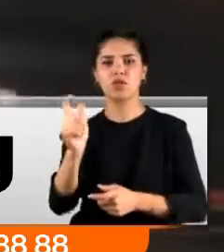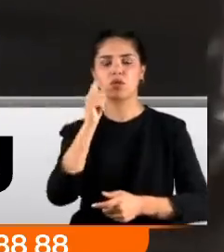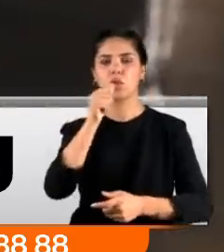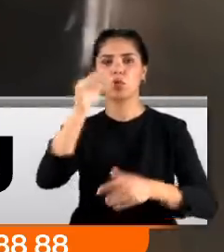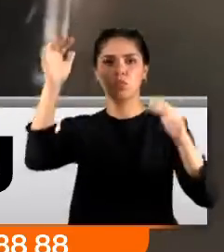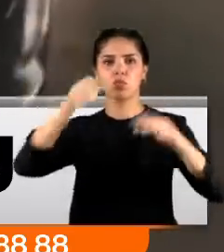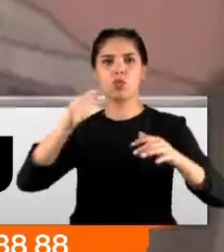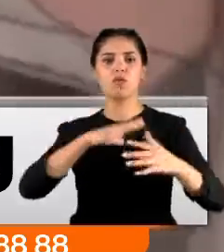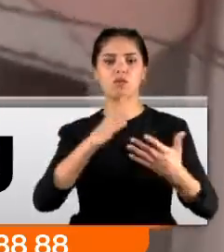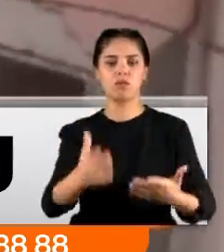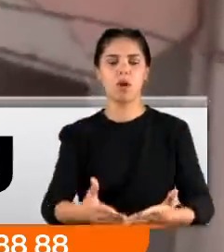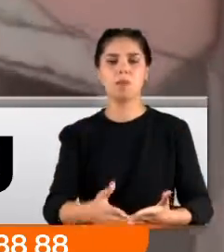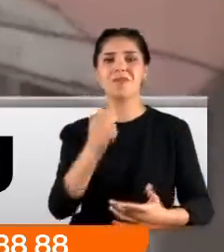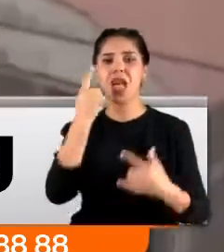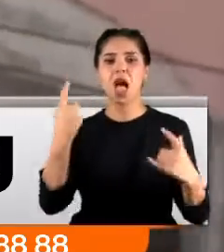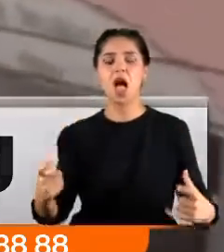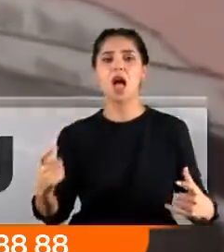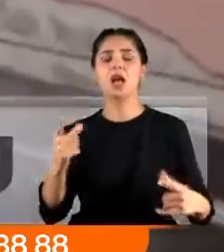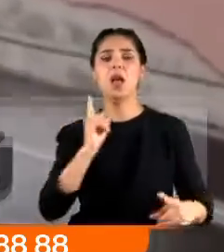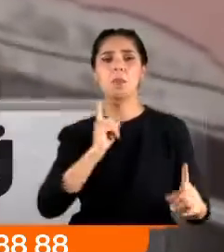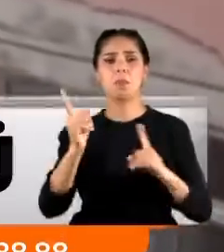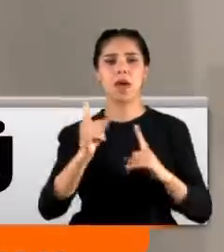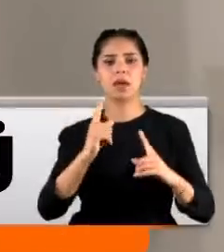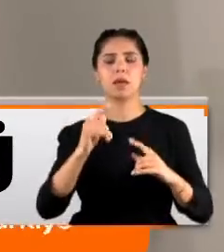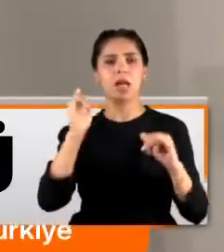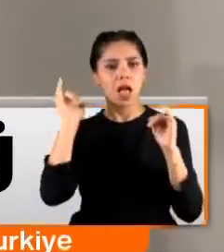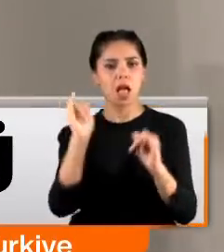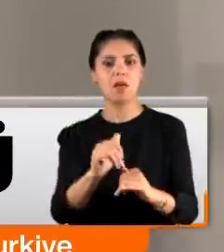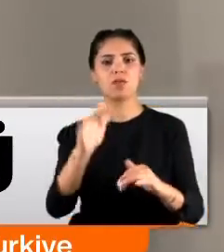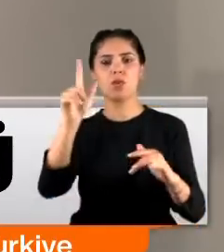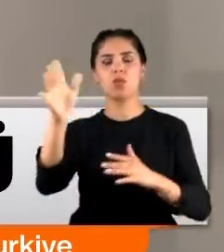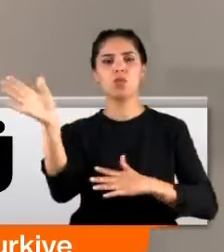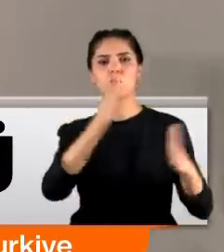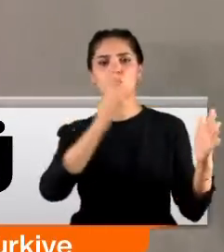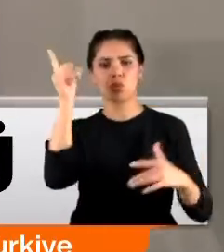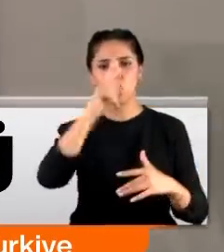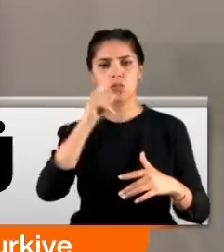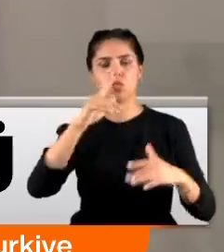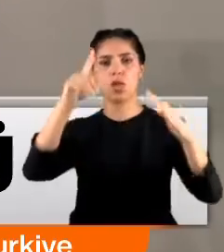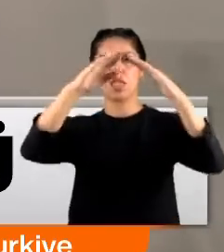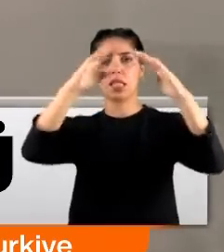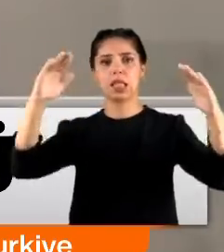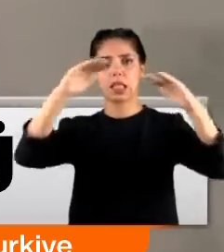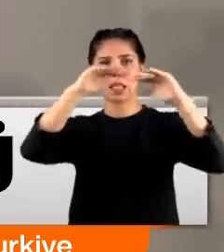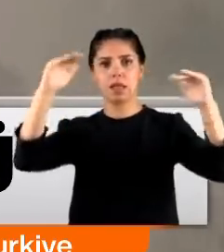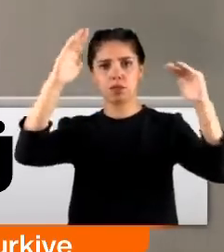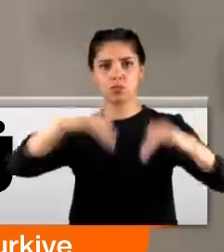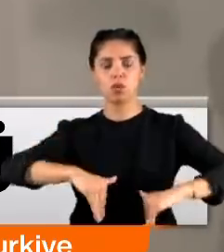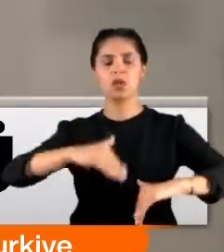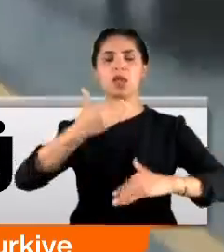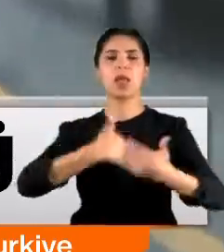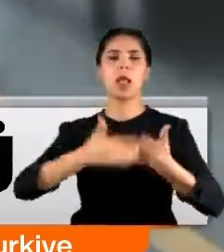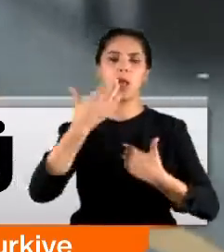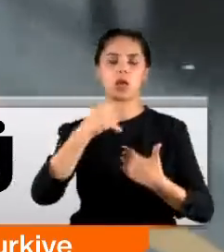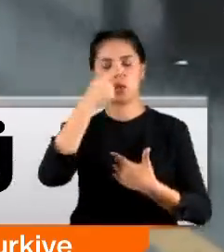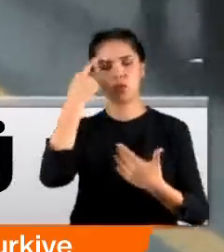başladı. Ankara Adliyesi'nde de durum farklı değildi. Etkili olan rüzgar sebebiyle tavan çöktü. Neyse ki yaralanan